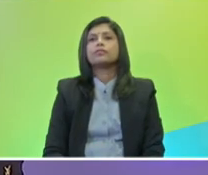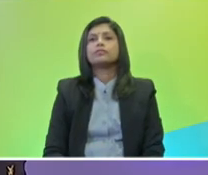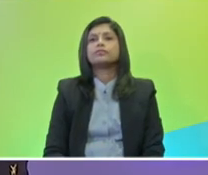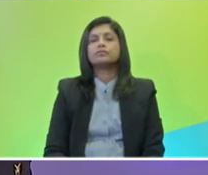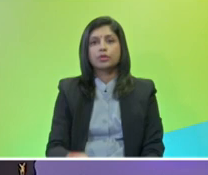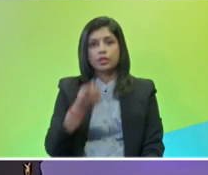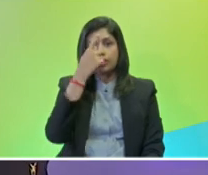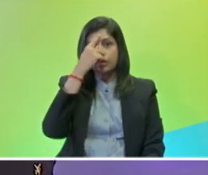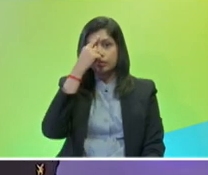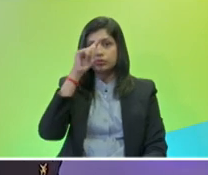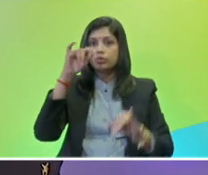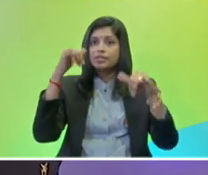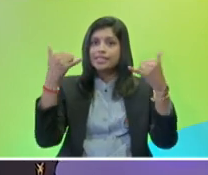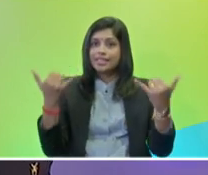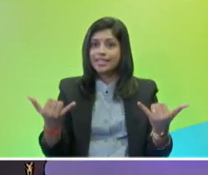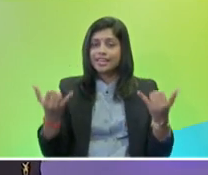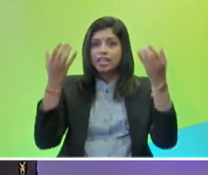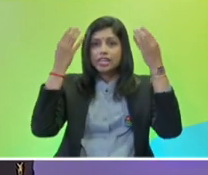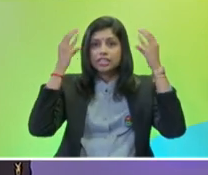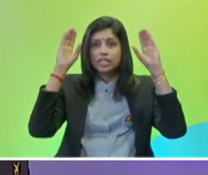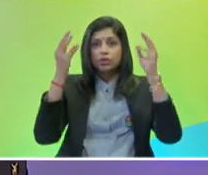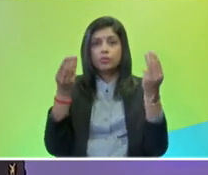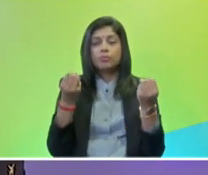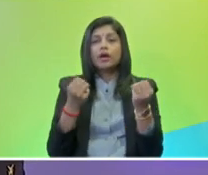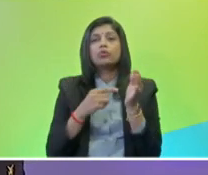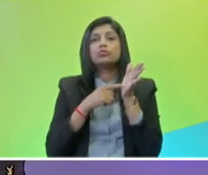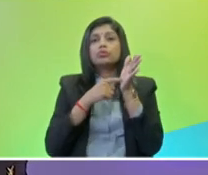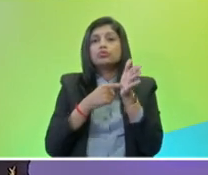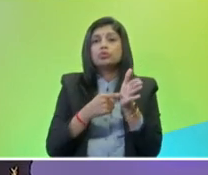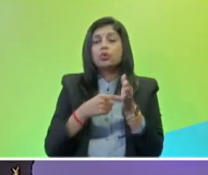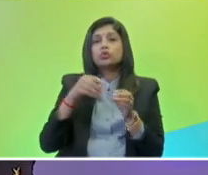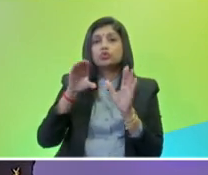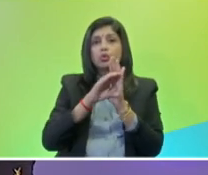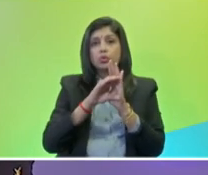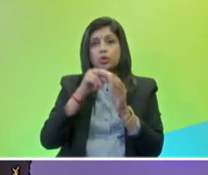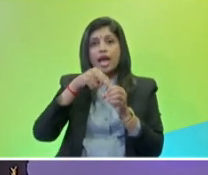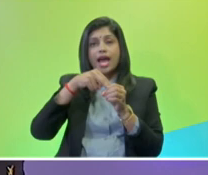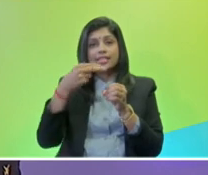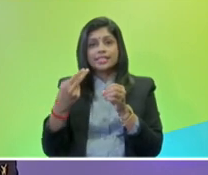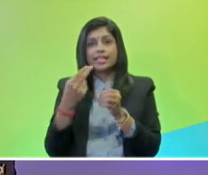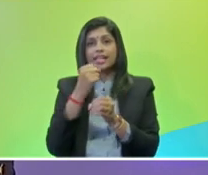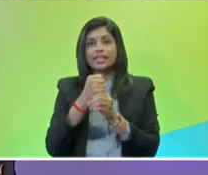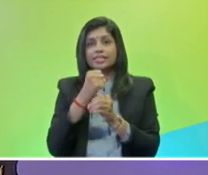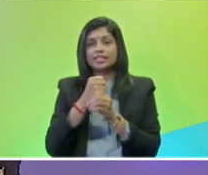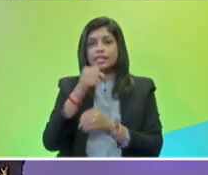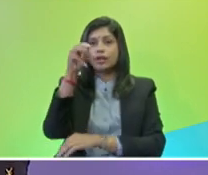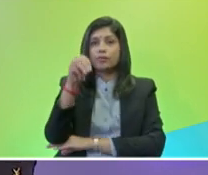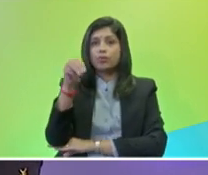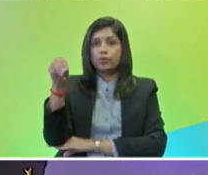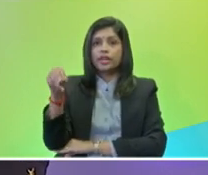kejemur yang berjaya yang boleh Cik gubelikan TV 6 untuk